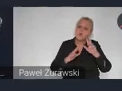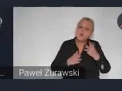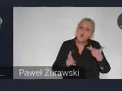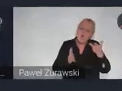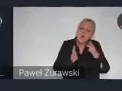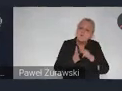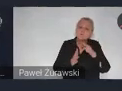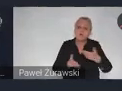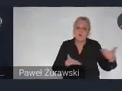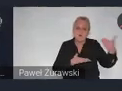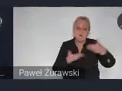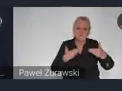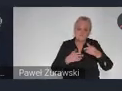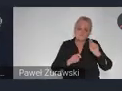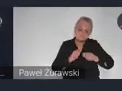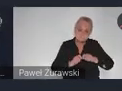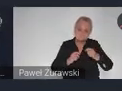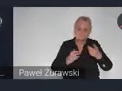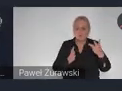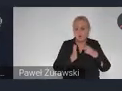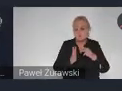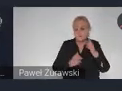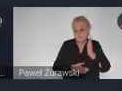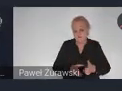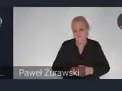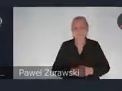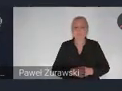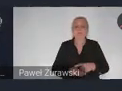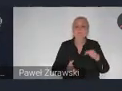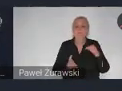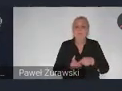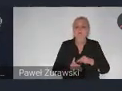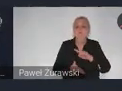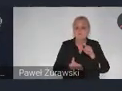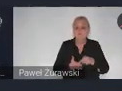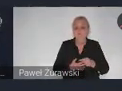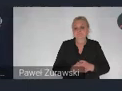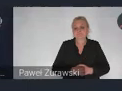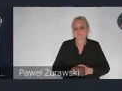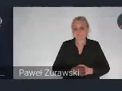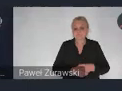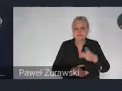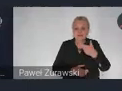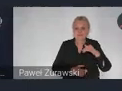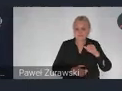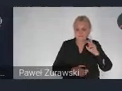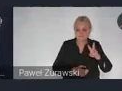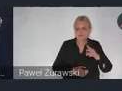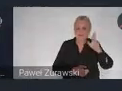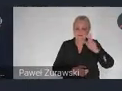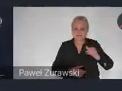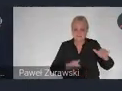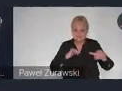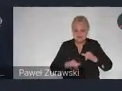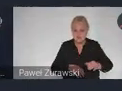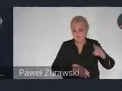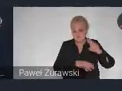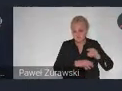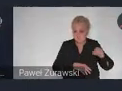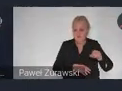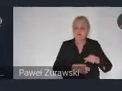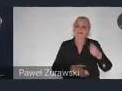ofert złożonych w konkursie wówczas Narodowy Instytut Wolności jako instytucja zarządzająca